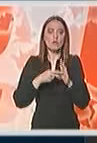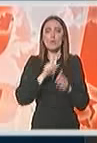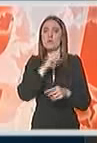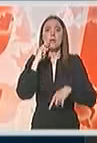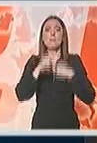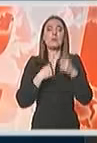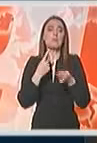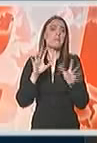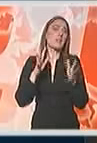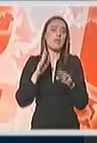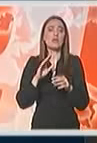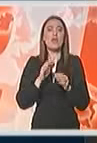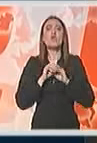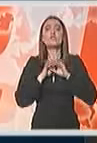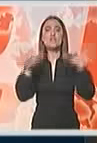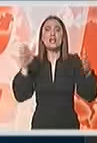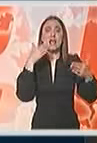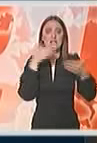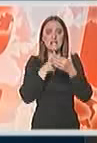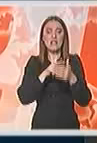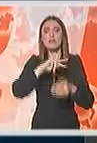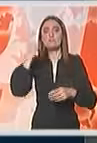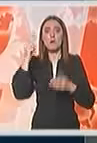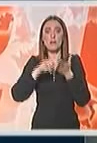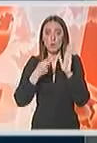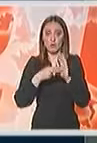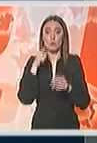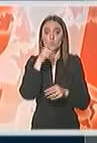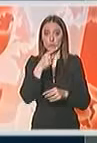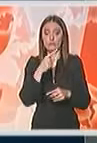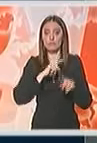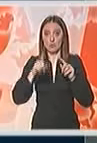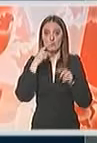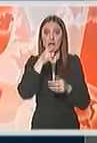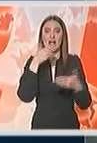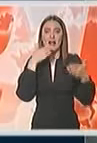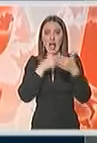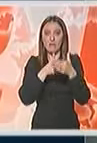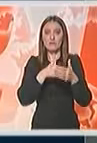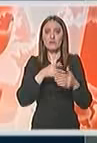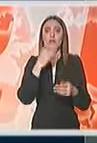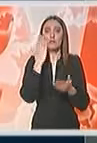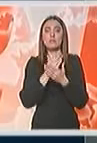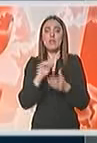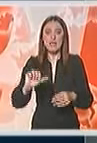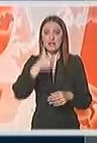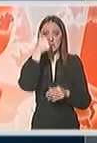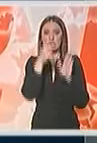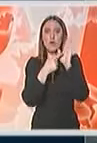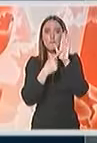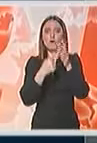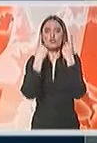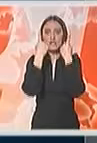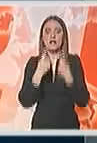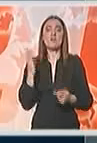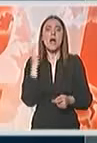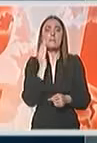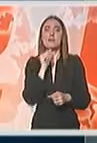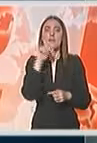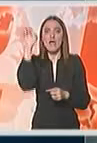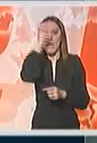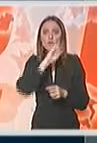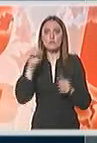neke šire ciljeve te spoljne politike. U tom kontekstu glavni cilj će da bude da se pokaže jedinstvo stavova Amerike i